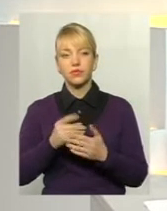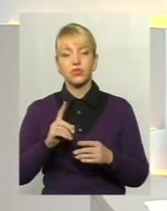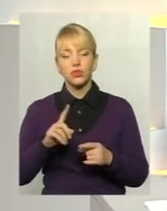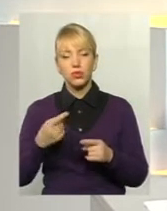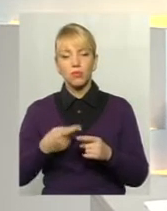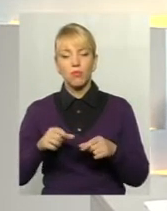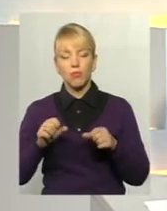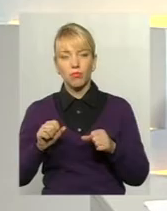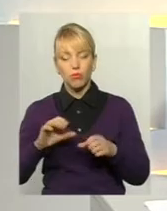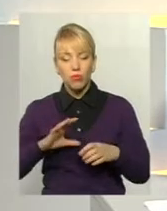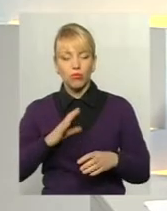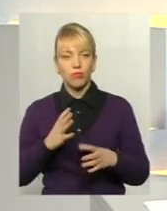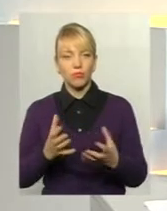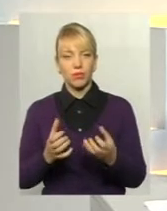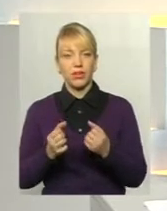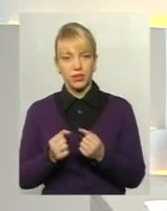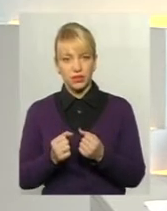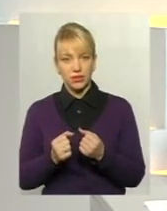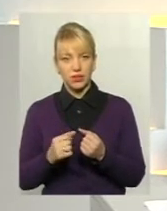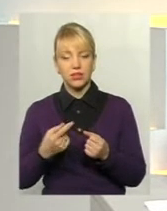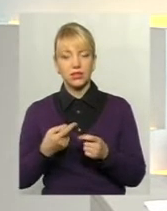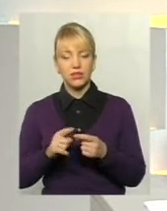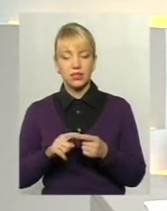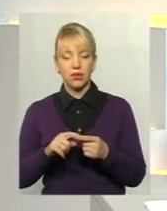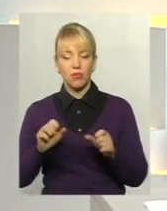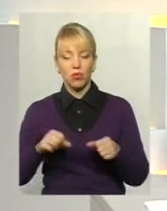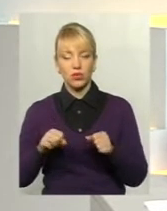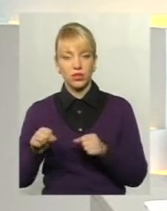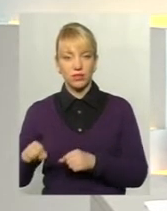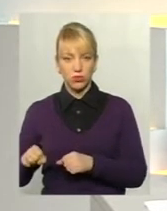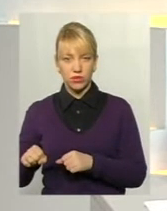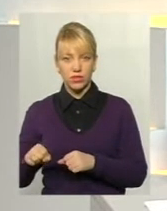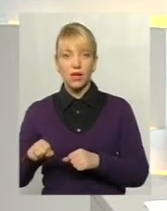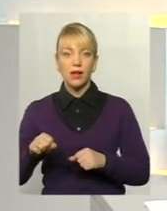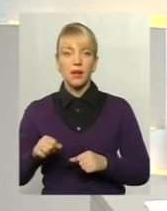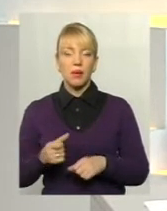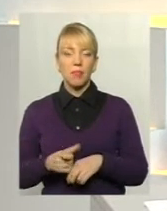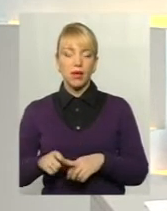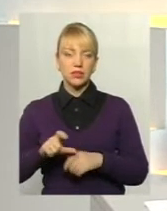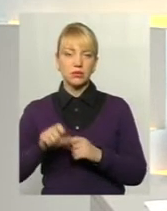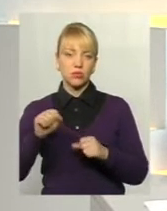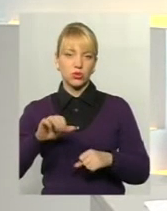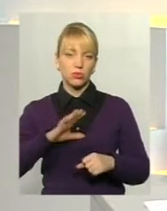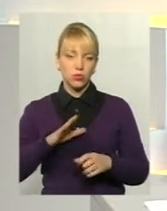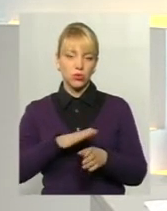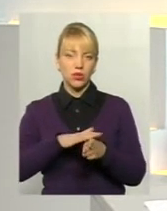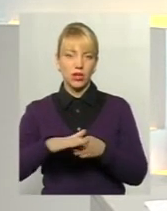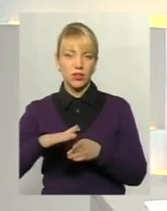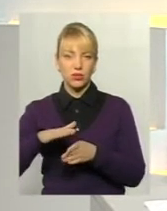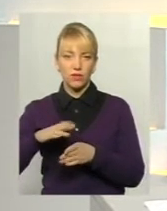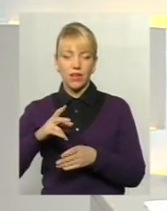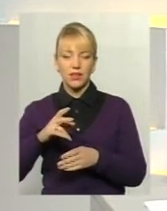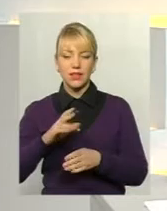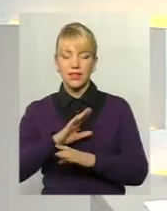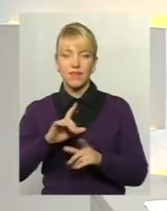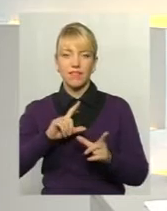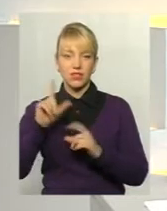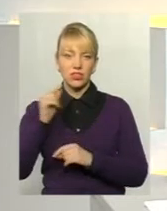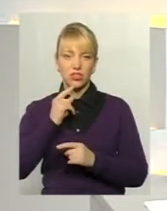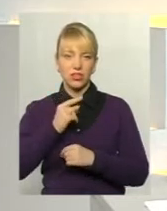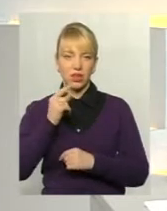був прийнятий, і щоб ці можливості максимум можна було реалізувати, не виїжджаючи